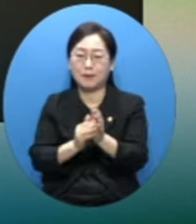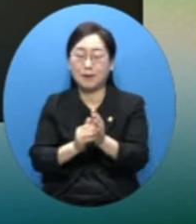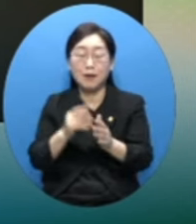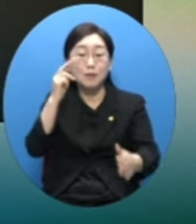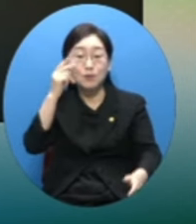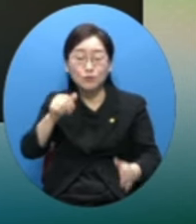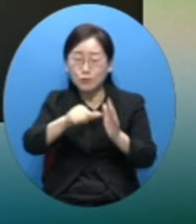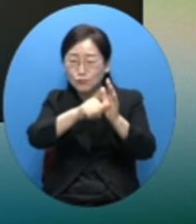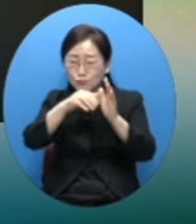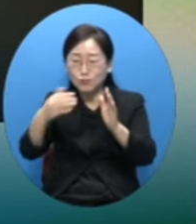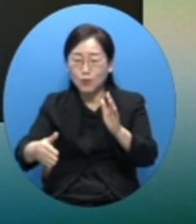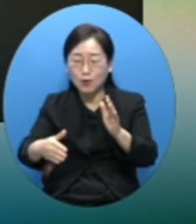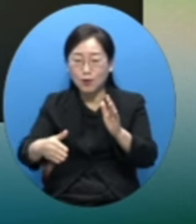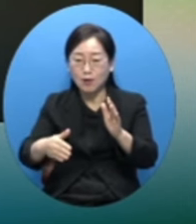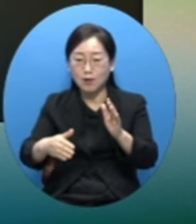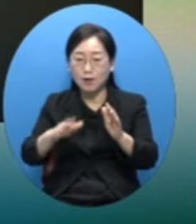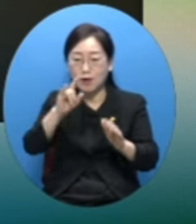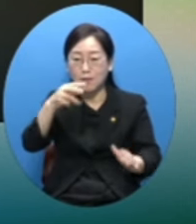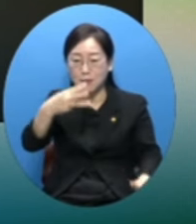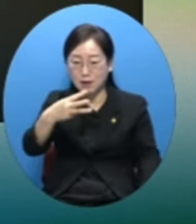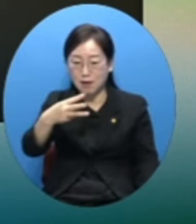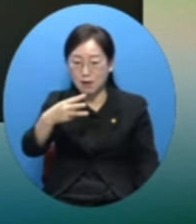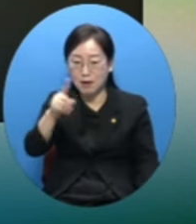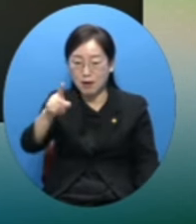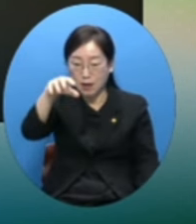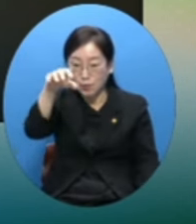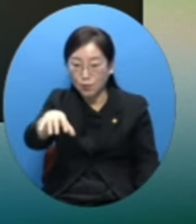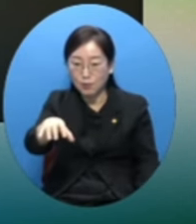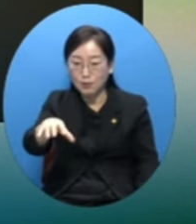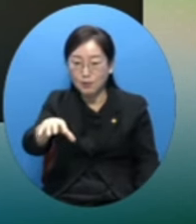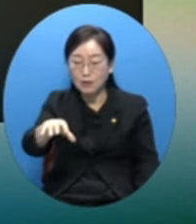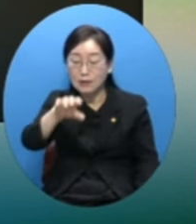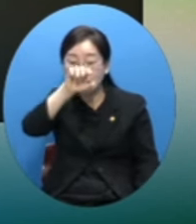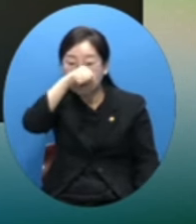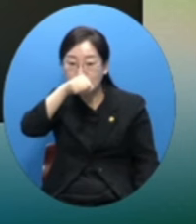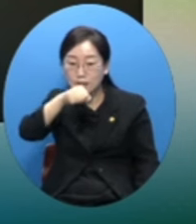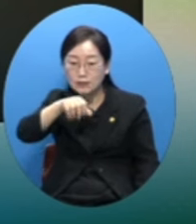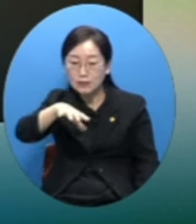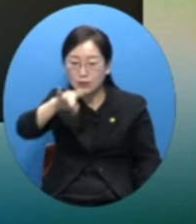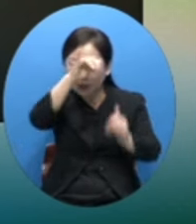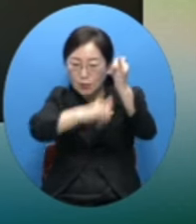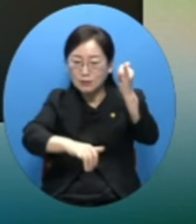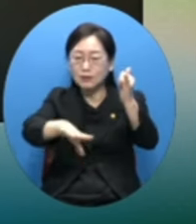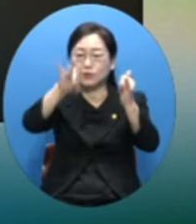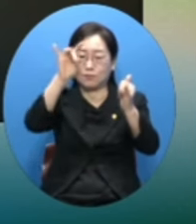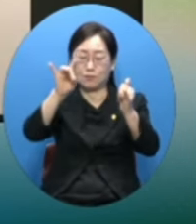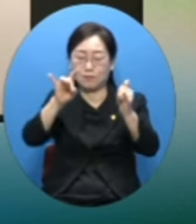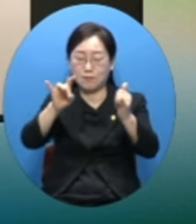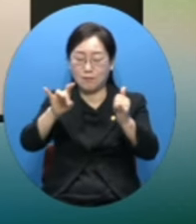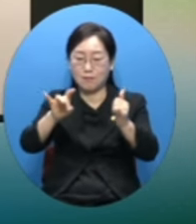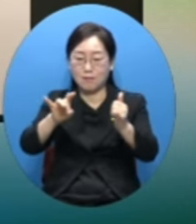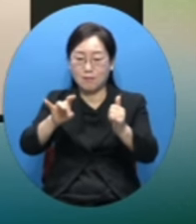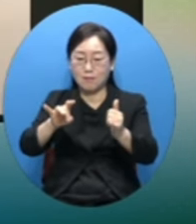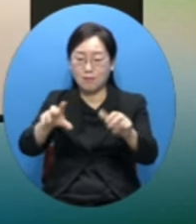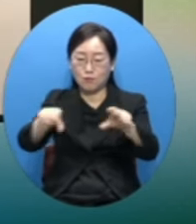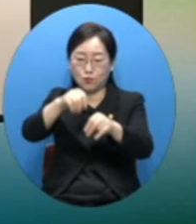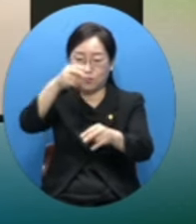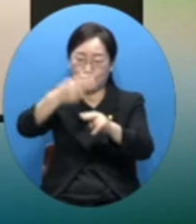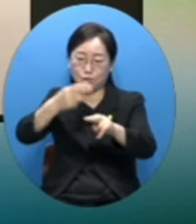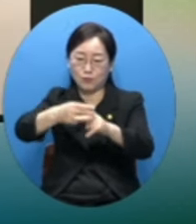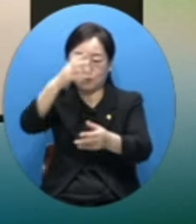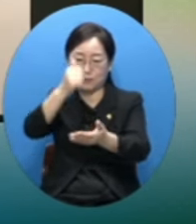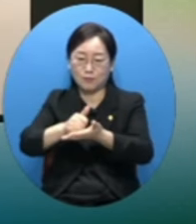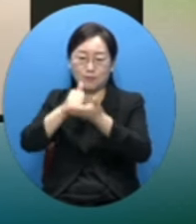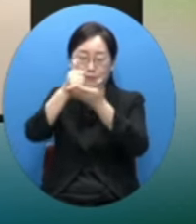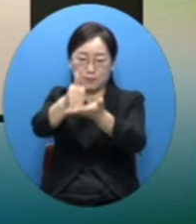유명한 벨라조 호텔의 최초의 흑인 주방장으로 세계적인 이름을 알리는 그러한 요리사가